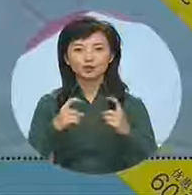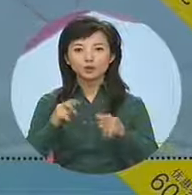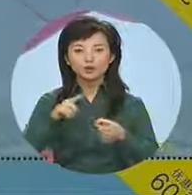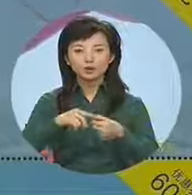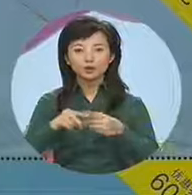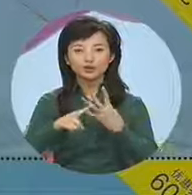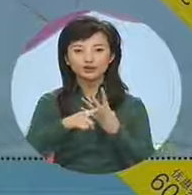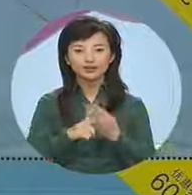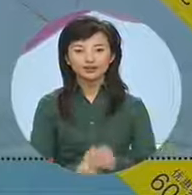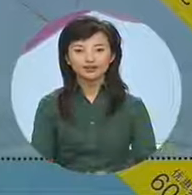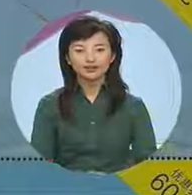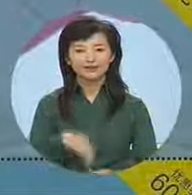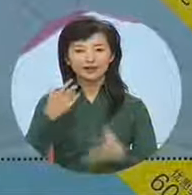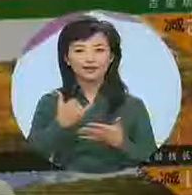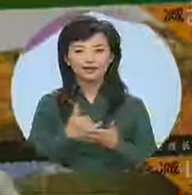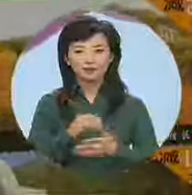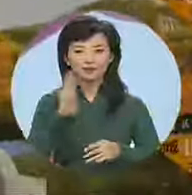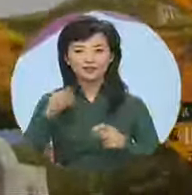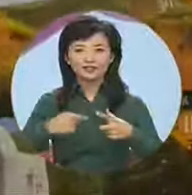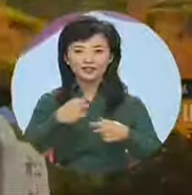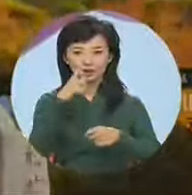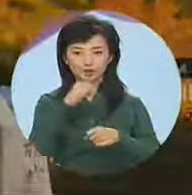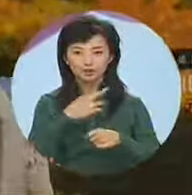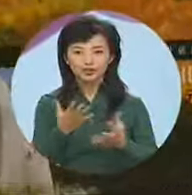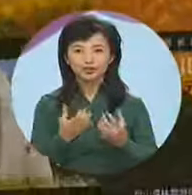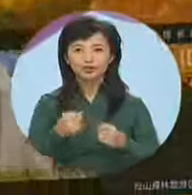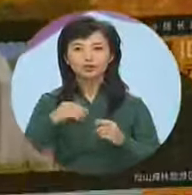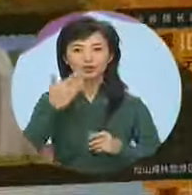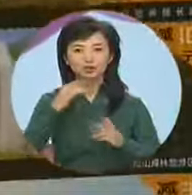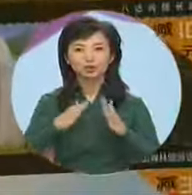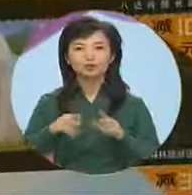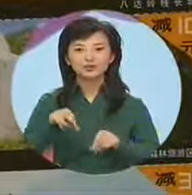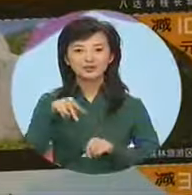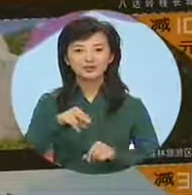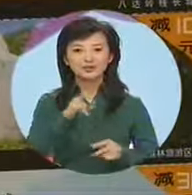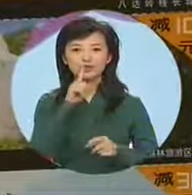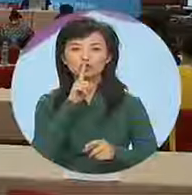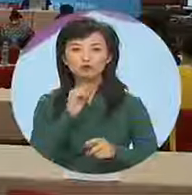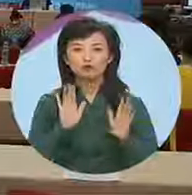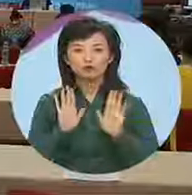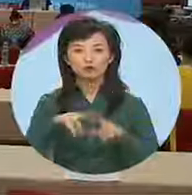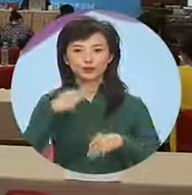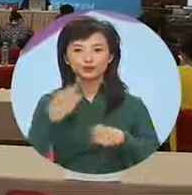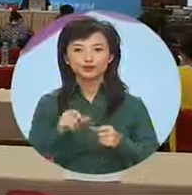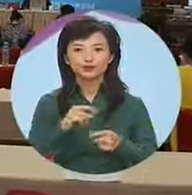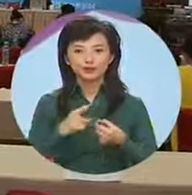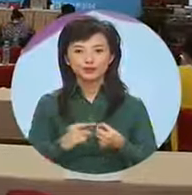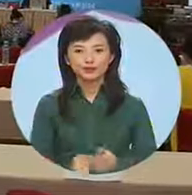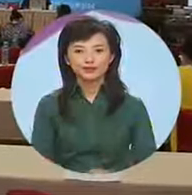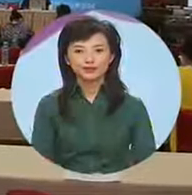凭优惠手册市民可以在部分景区景点享受吃住行民宿旅游咨询服务等不同程度的优惠